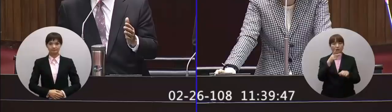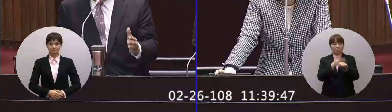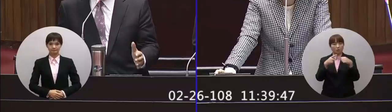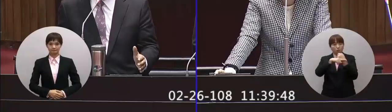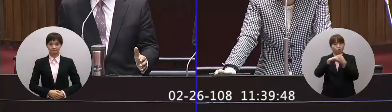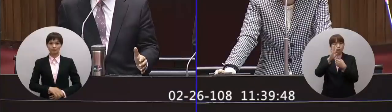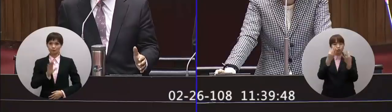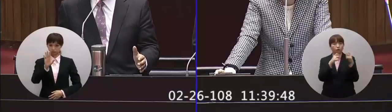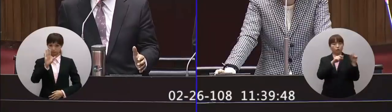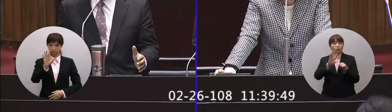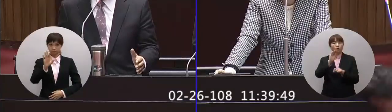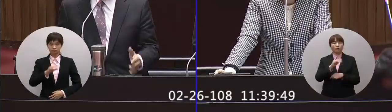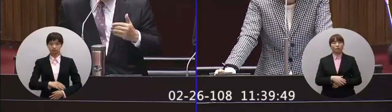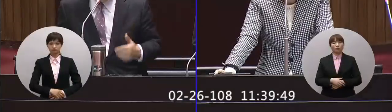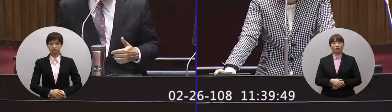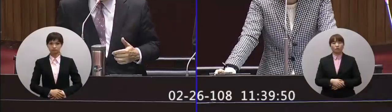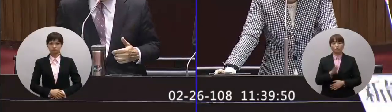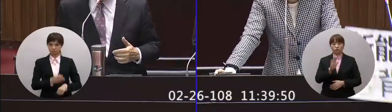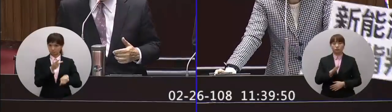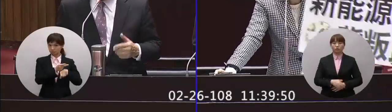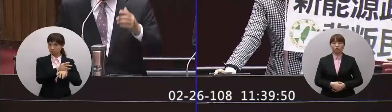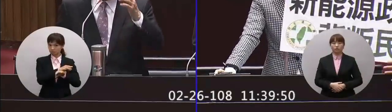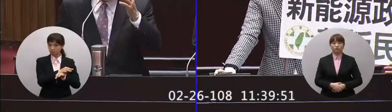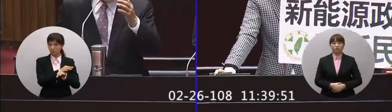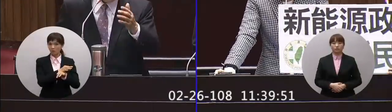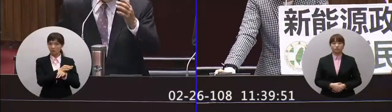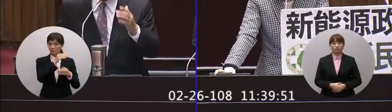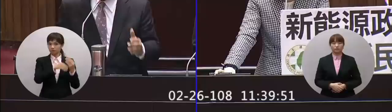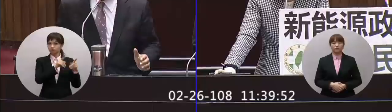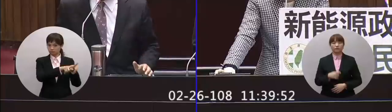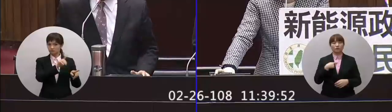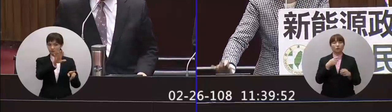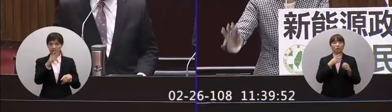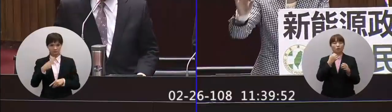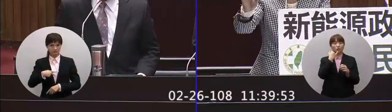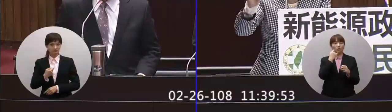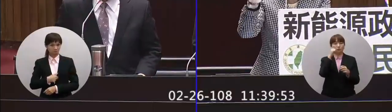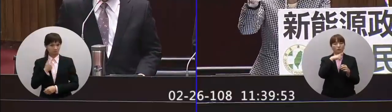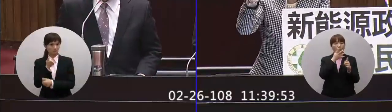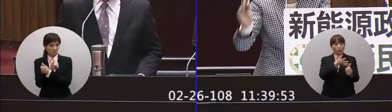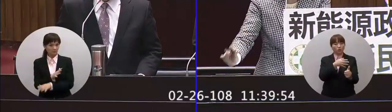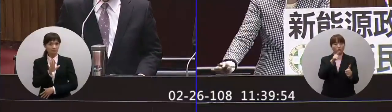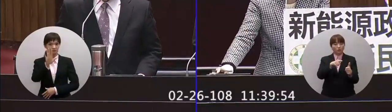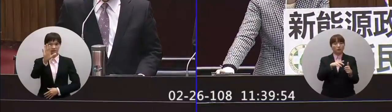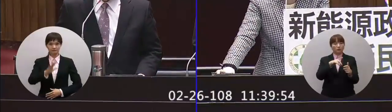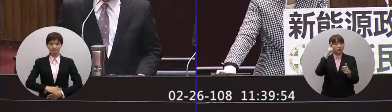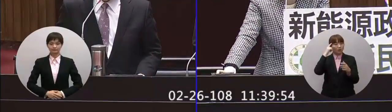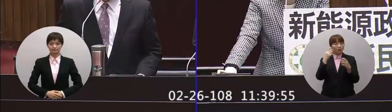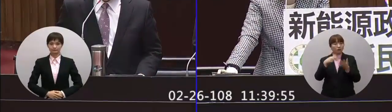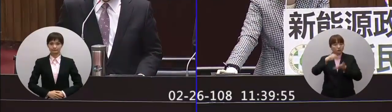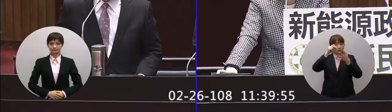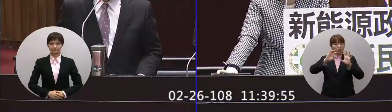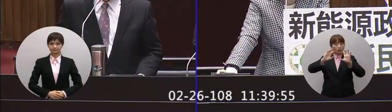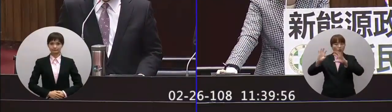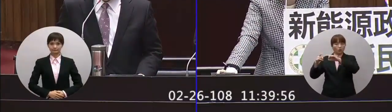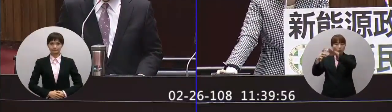据？ 有。 有啊。 不但科学根据，还有实际经验。 那院长，我可不可以请教你哦？你这样的一个主张有没有符合国